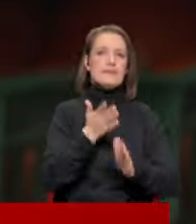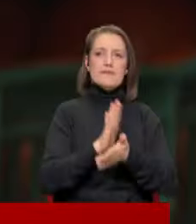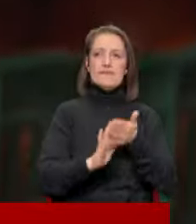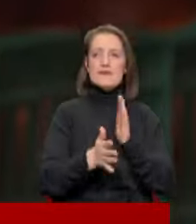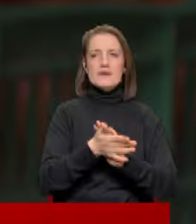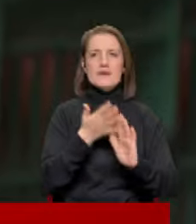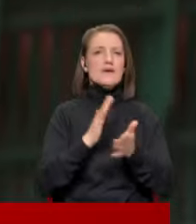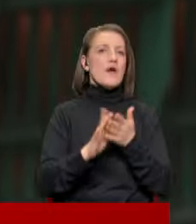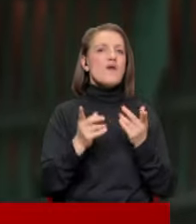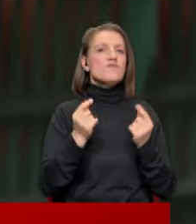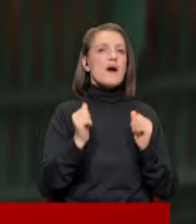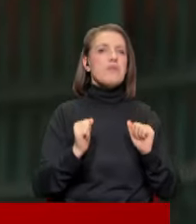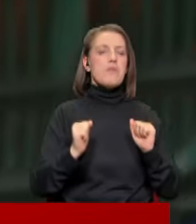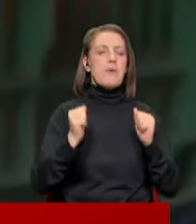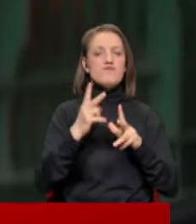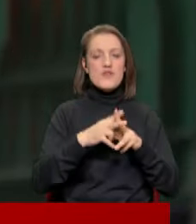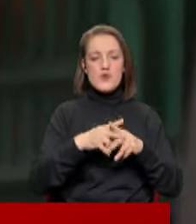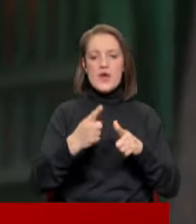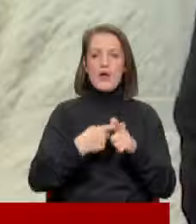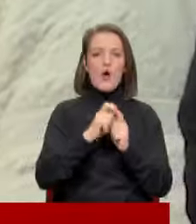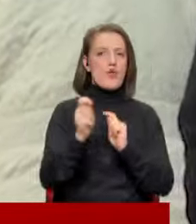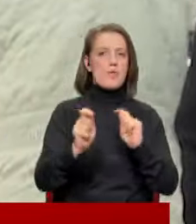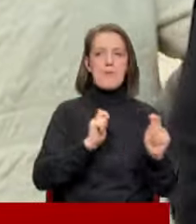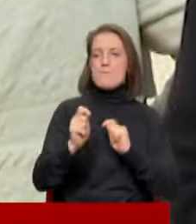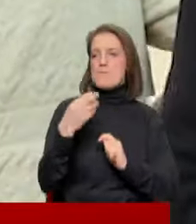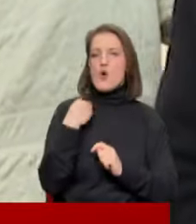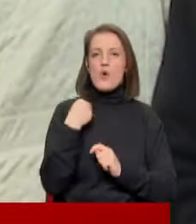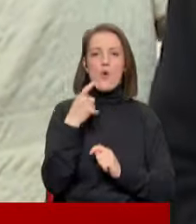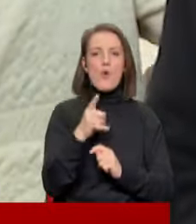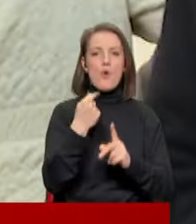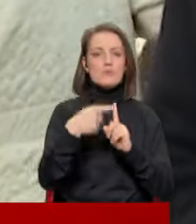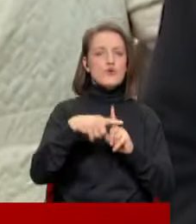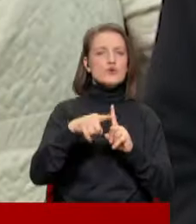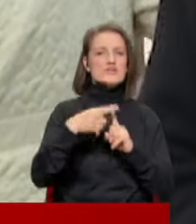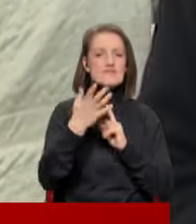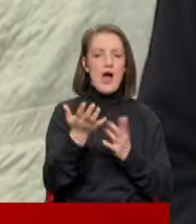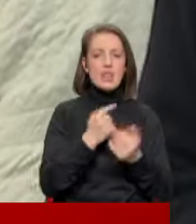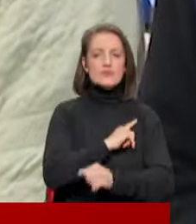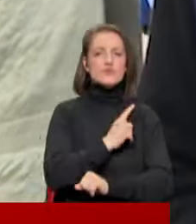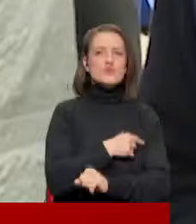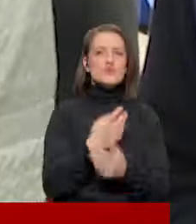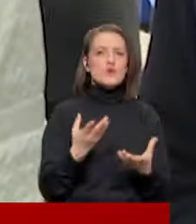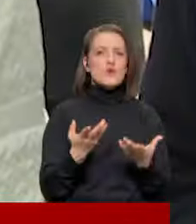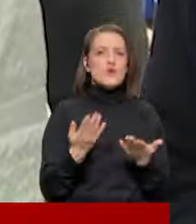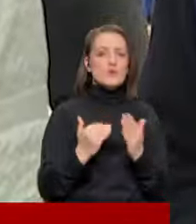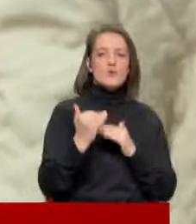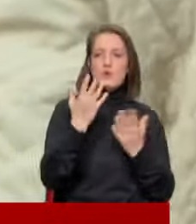bitti fiyatlar fatura kira ödemeleri borçları Çünkü olumlu veriler alım gücüne